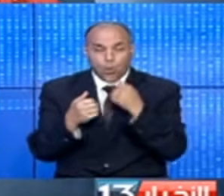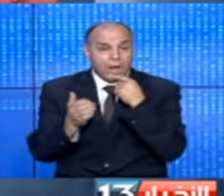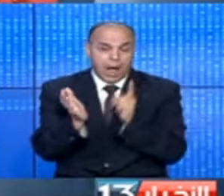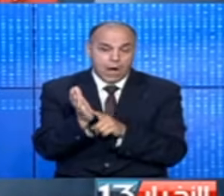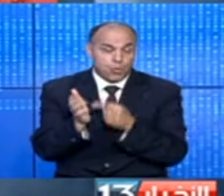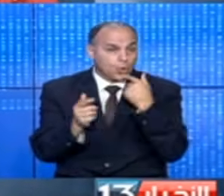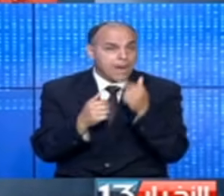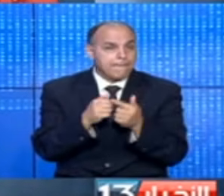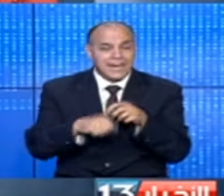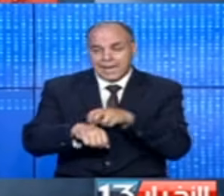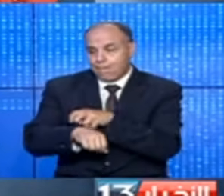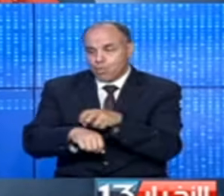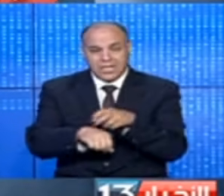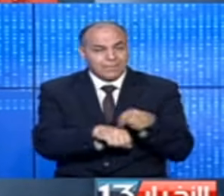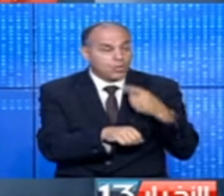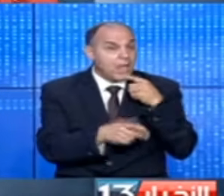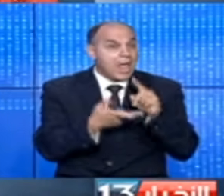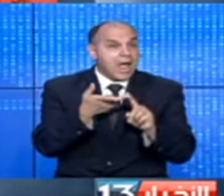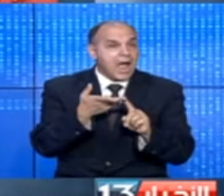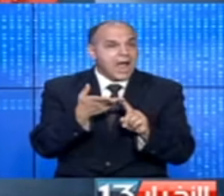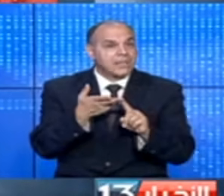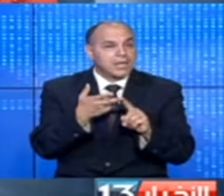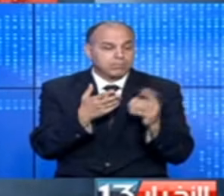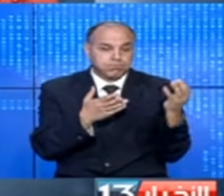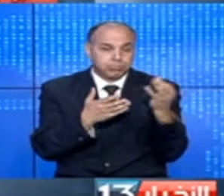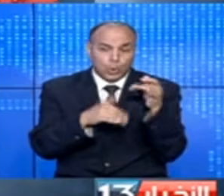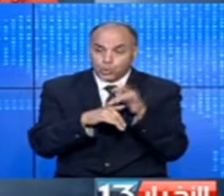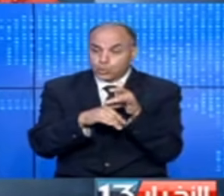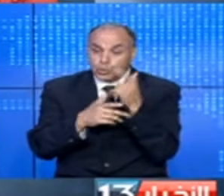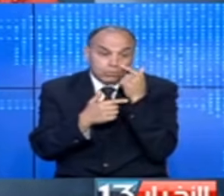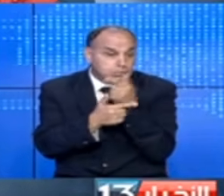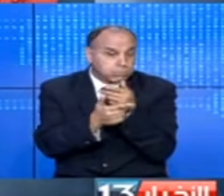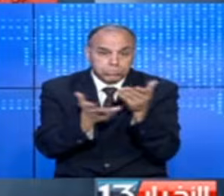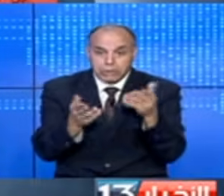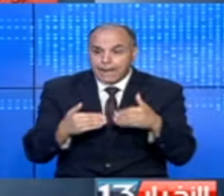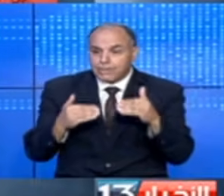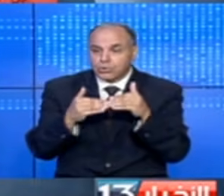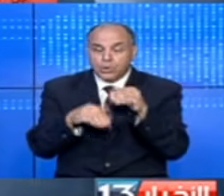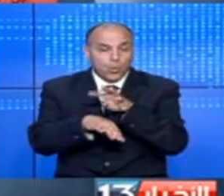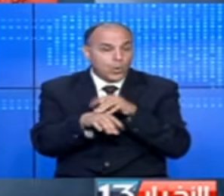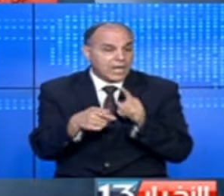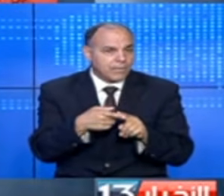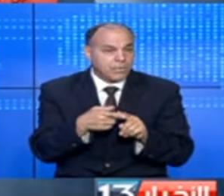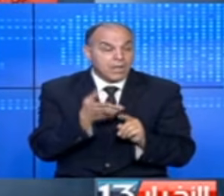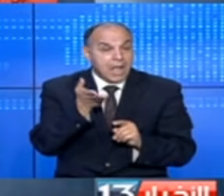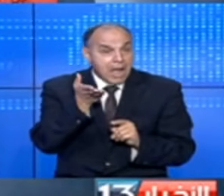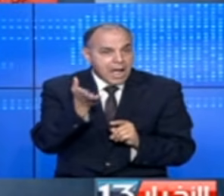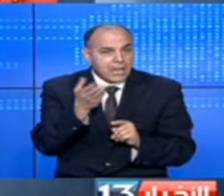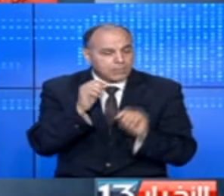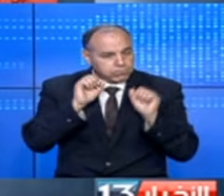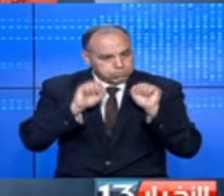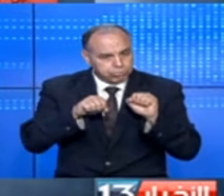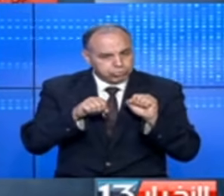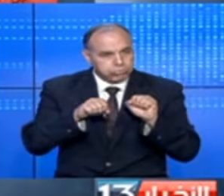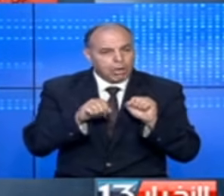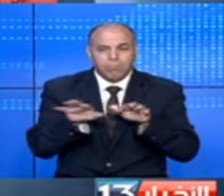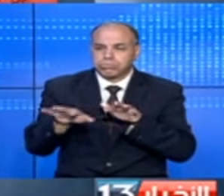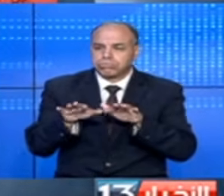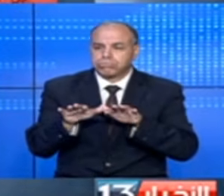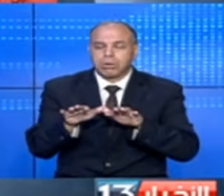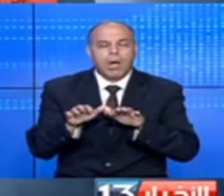الإجراءات بين المعتمديات حسب معدل الإصابات على مستوى الولاية، مع إمكانية التجديد في